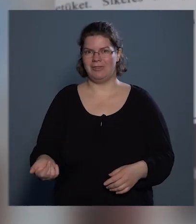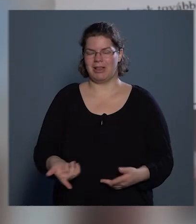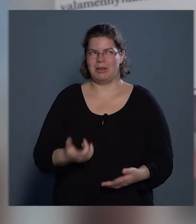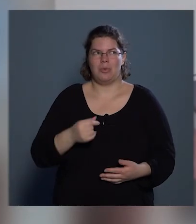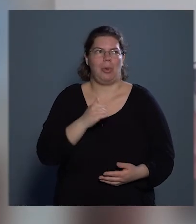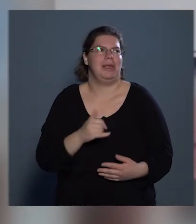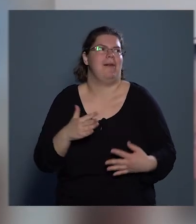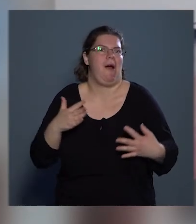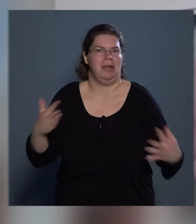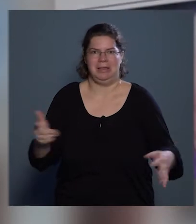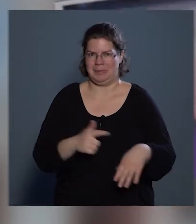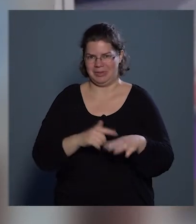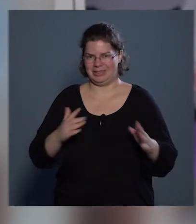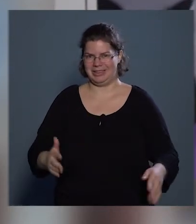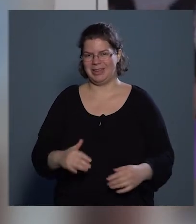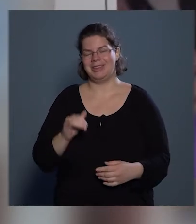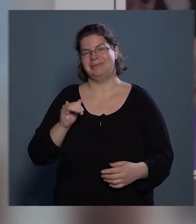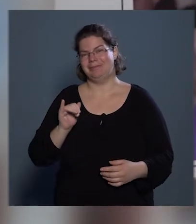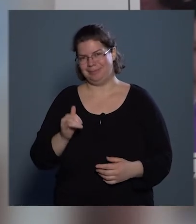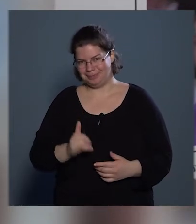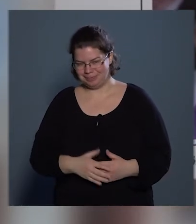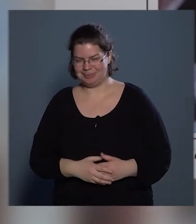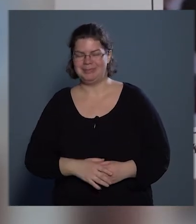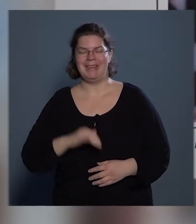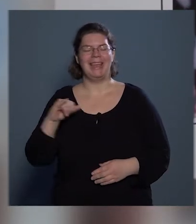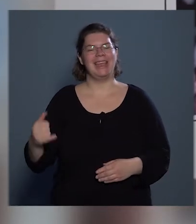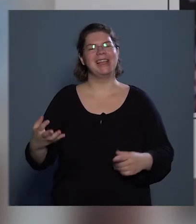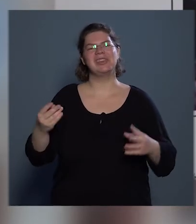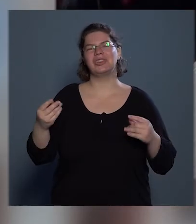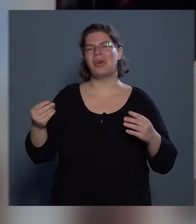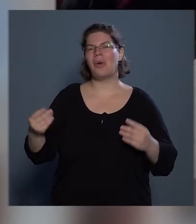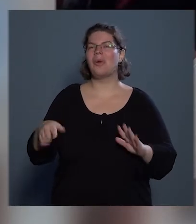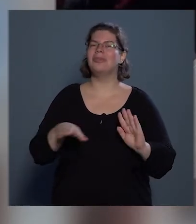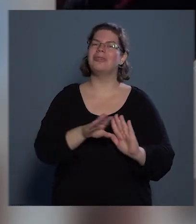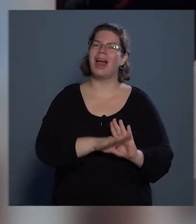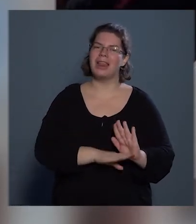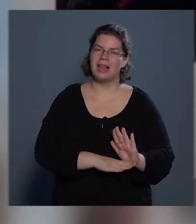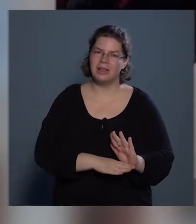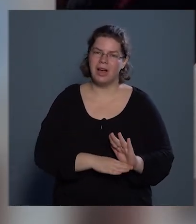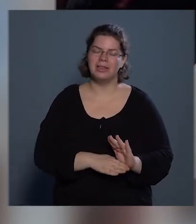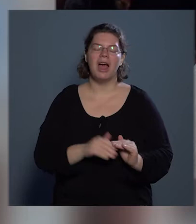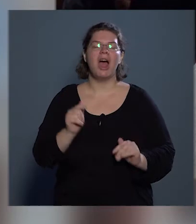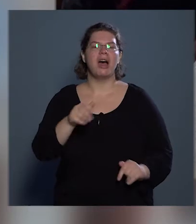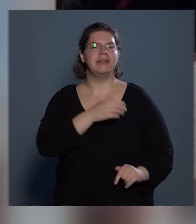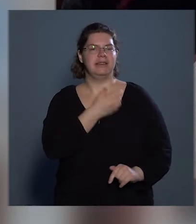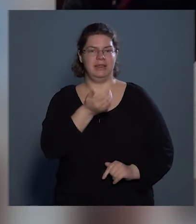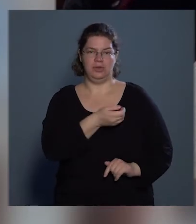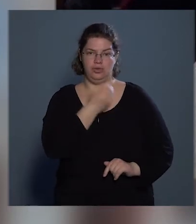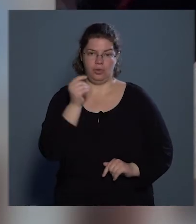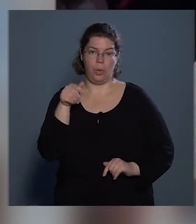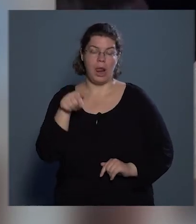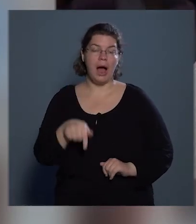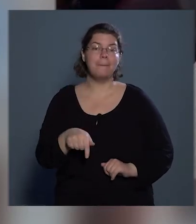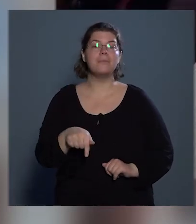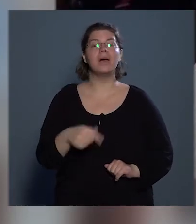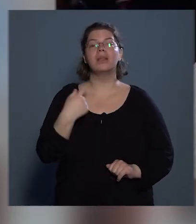idő. Hatalmas idő, és nagyon-nagyon sok feladat. Az iskolában a